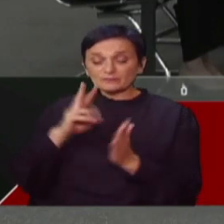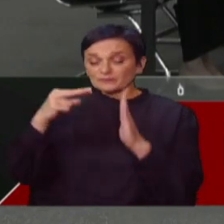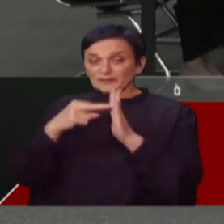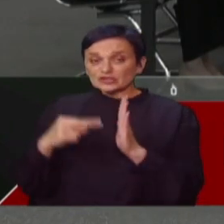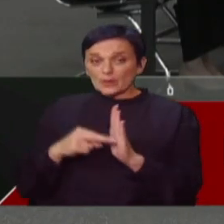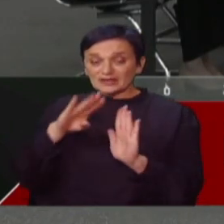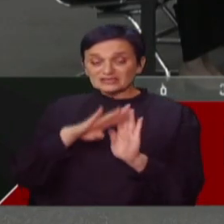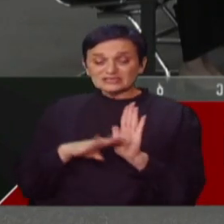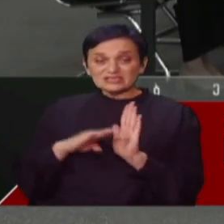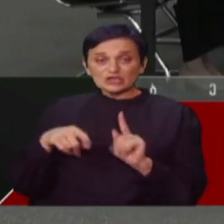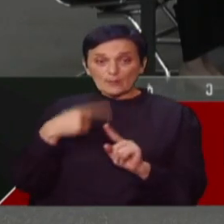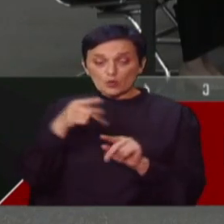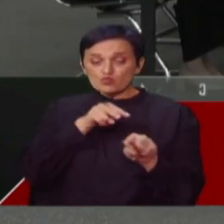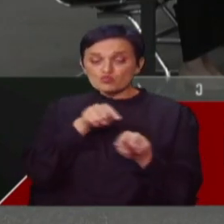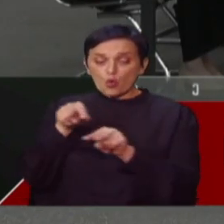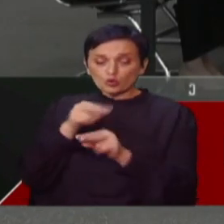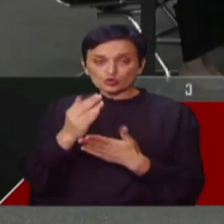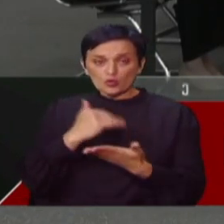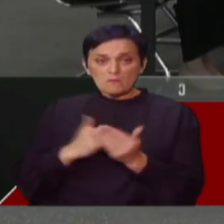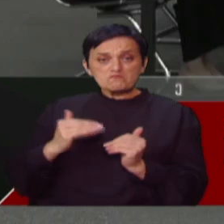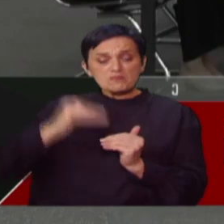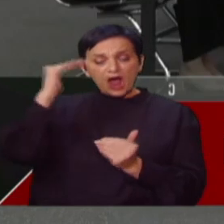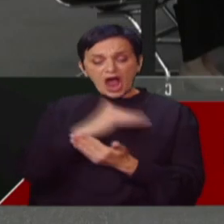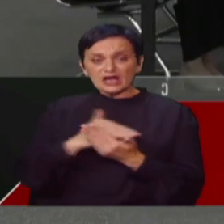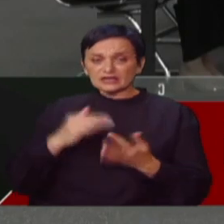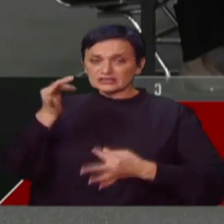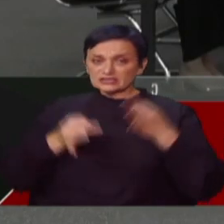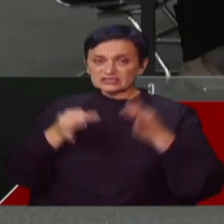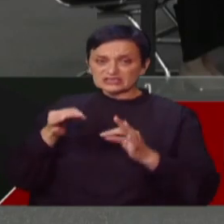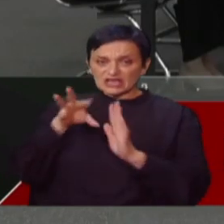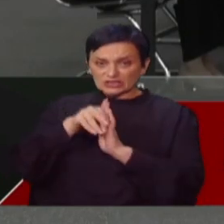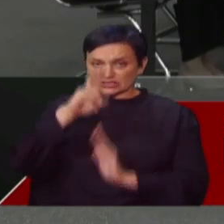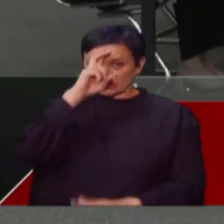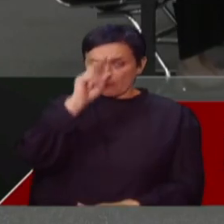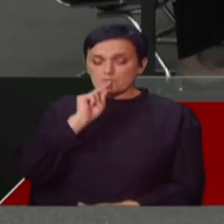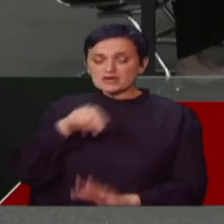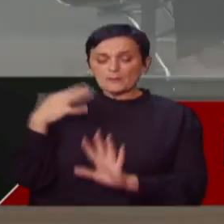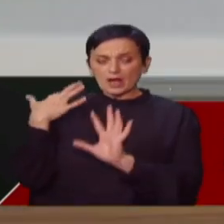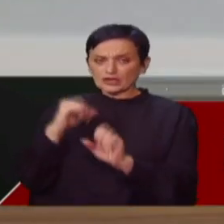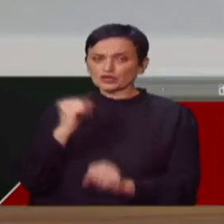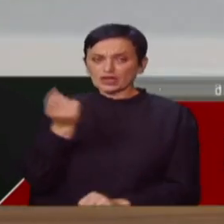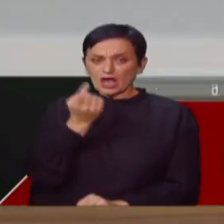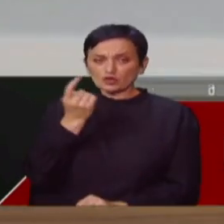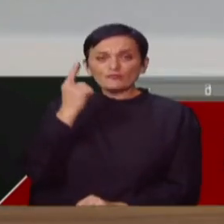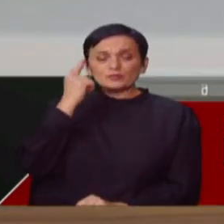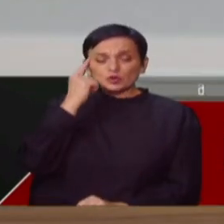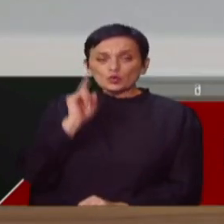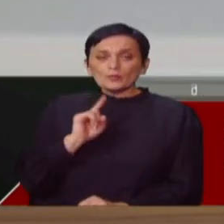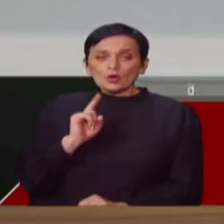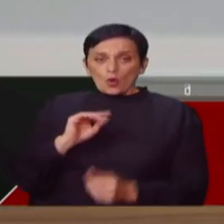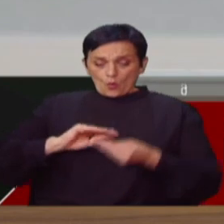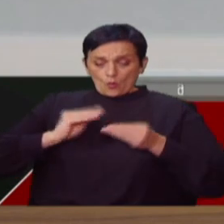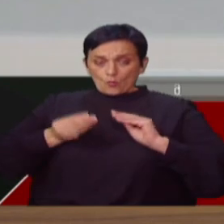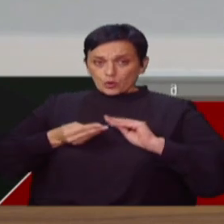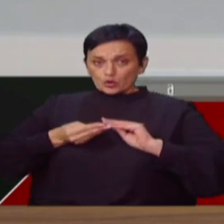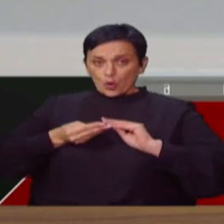შეფასების სისტემის შედეგების მონიტორინგის მიხედვით, მაღალ დონეზეა სასამართლოში სახელმწიფო ბრალდების მხარდაჭერის ხარისხი. ფიქრობ, პრობლემურ